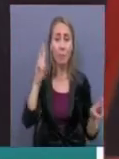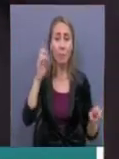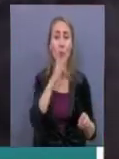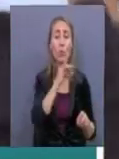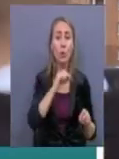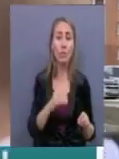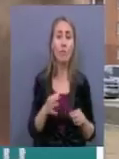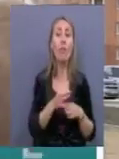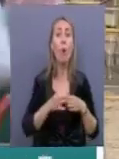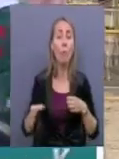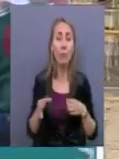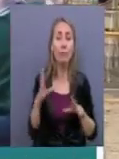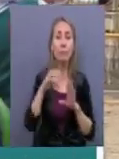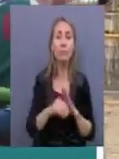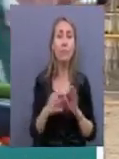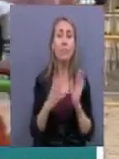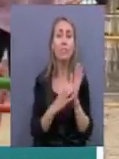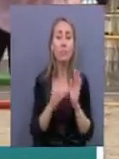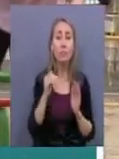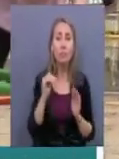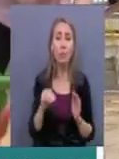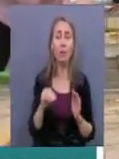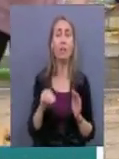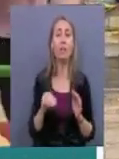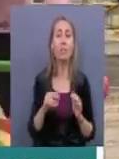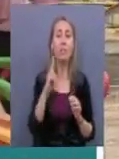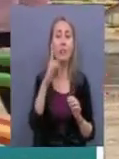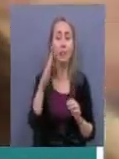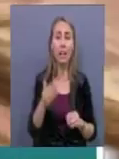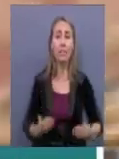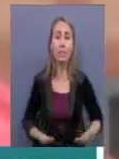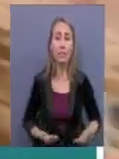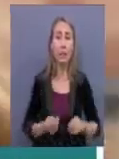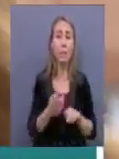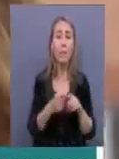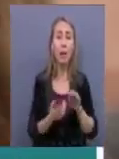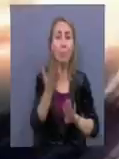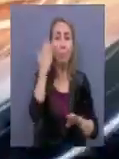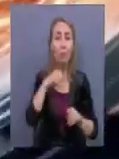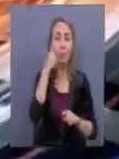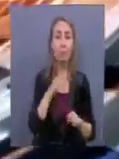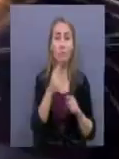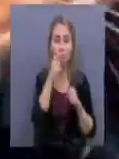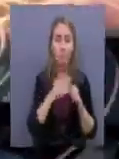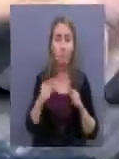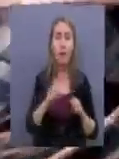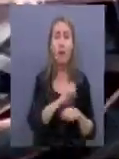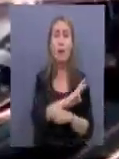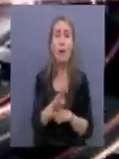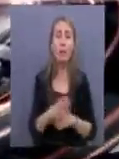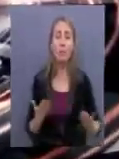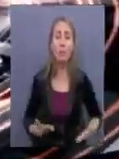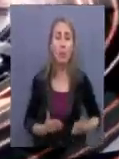қамтылған отбасыларға үлестіріледі. Бұдан бөлек 4 жаңа ғимарат тұрғын үй құрылыс жинақ банкі салымшыларына арналып отыр.